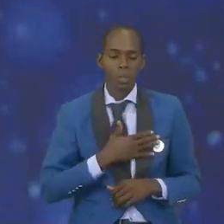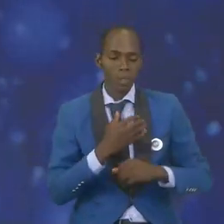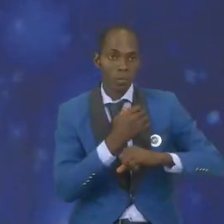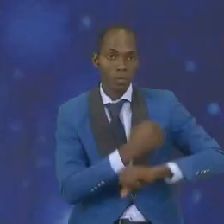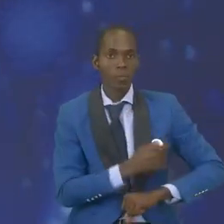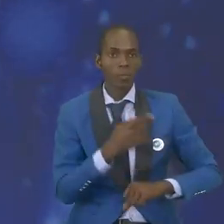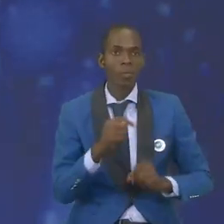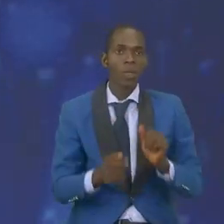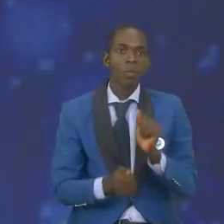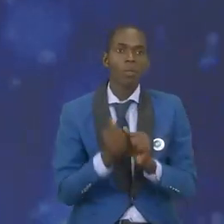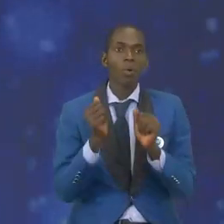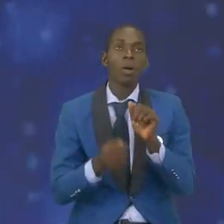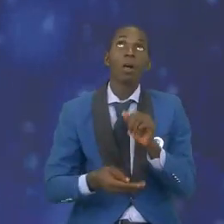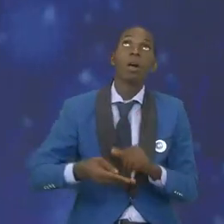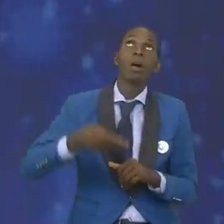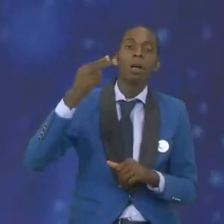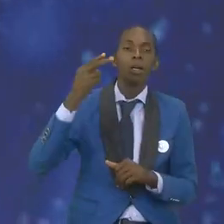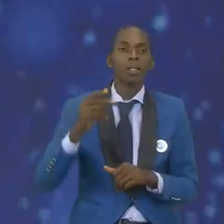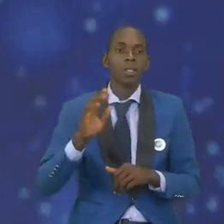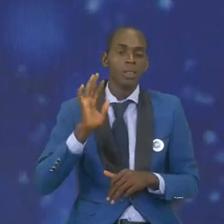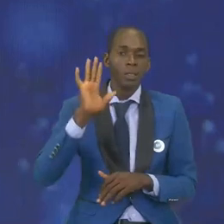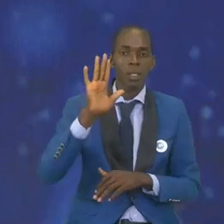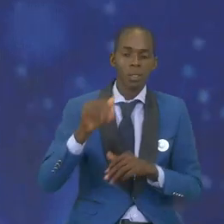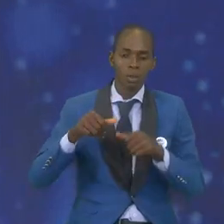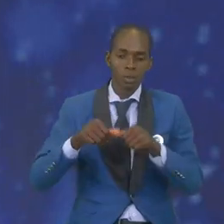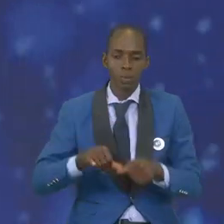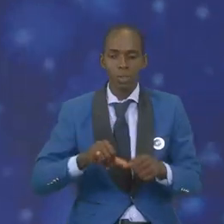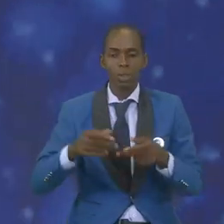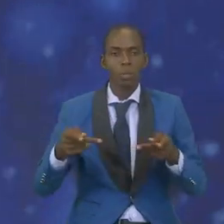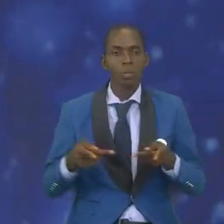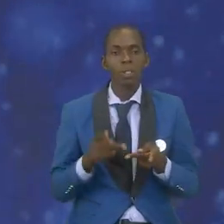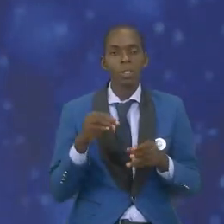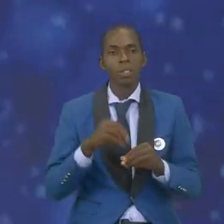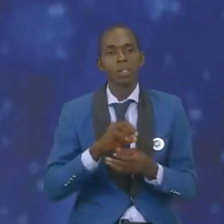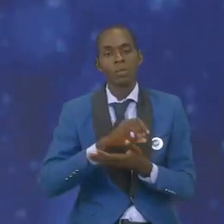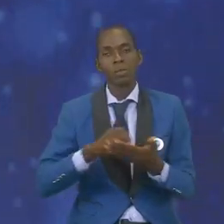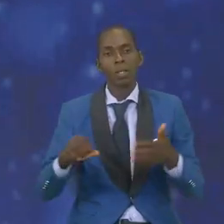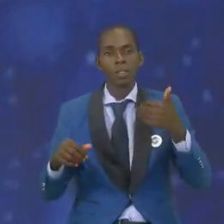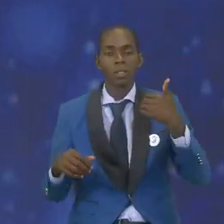Éternel. Tu fais du Très-Haut ta retraite.